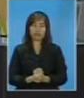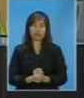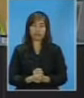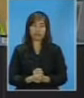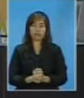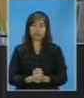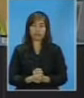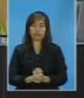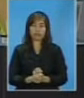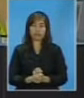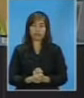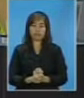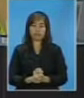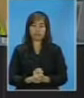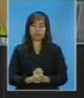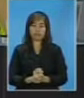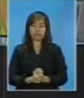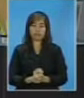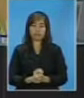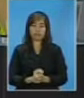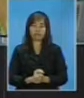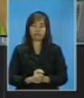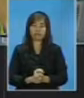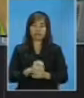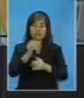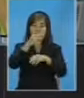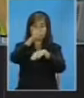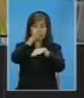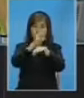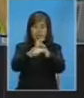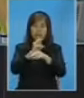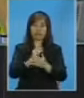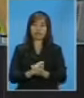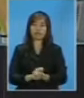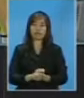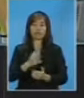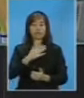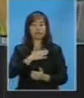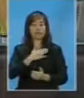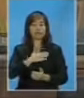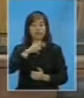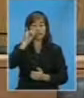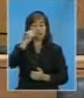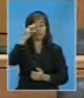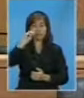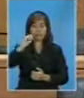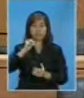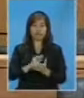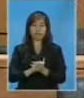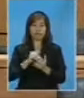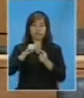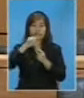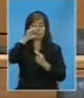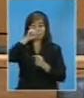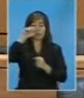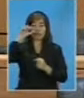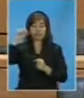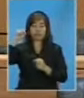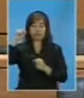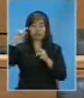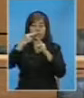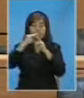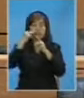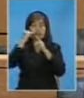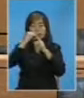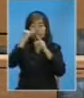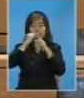ท่าน ท่านประธานที่เคารพกับผมแจ้มิงตุตาหยงสมาชิกสภาผู้แทนราษฎรจังหวัดน